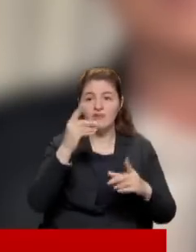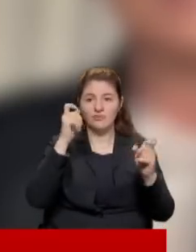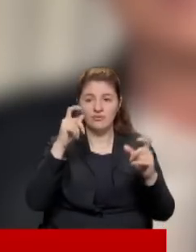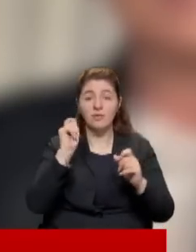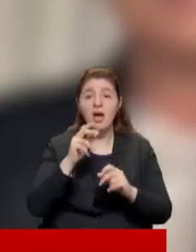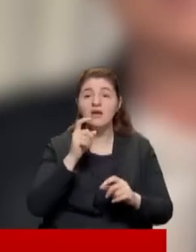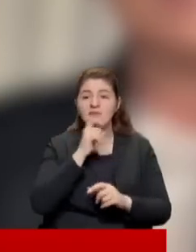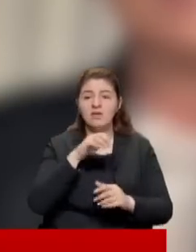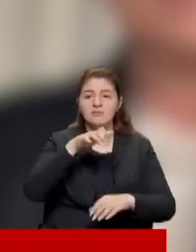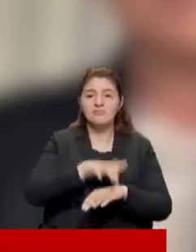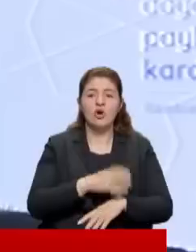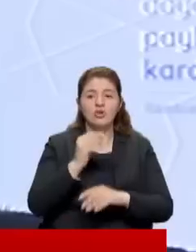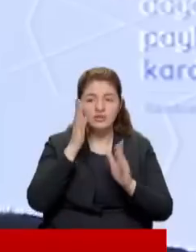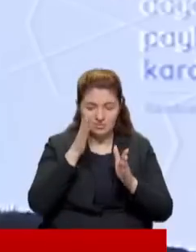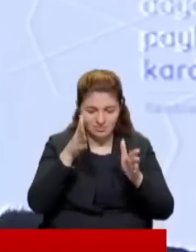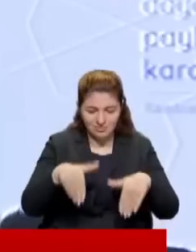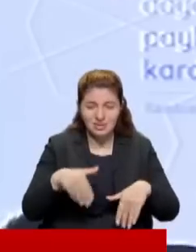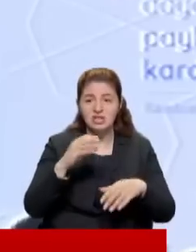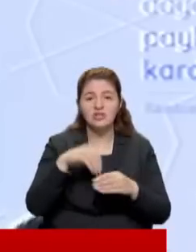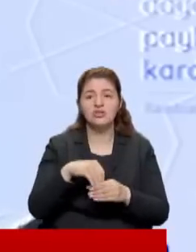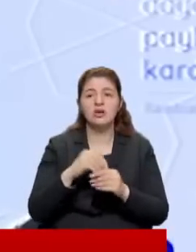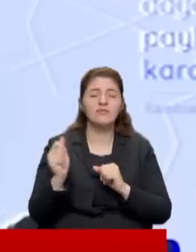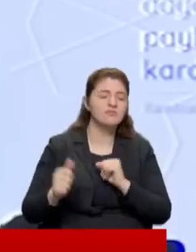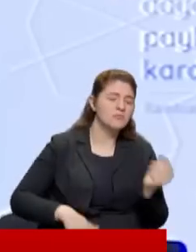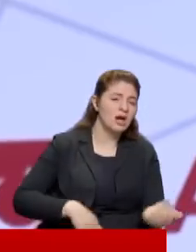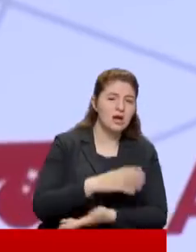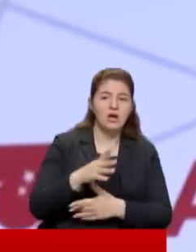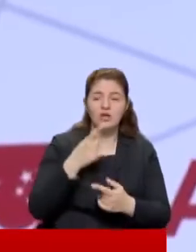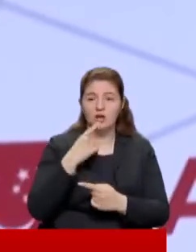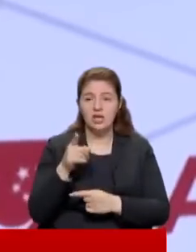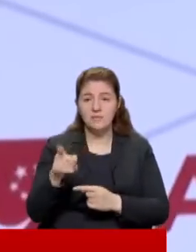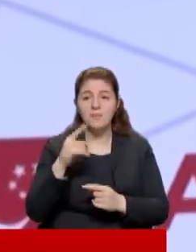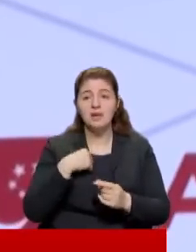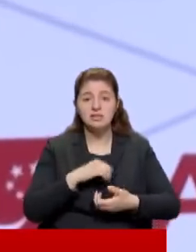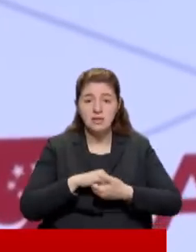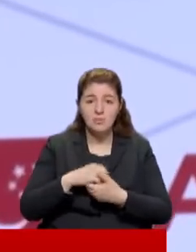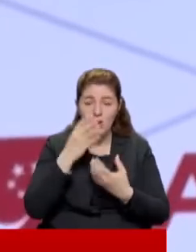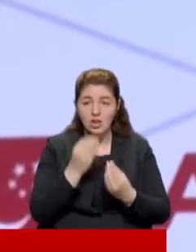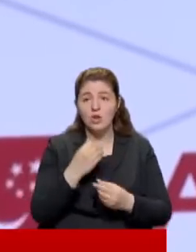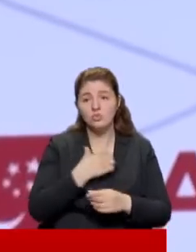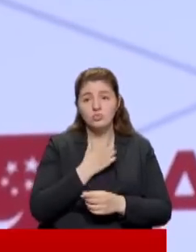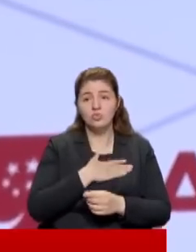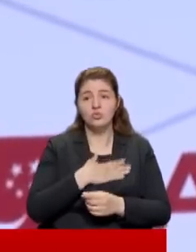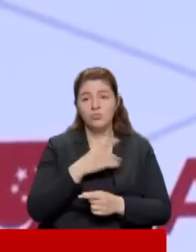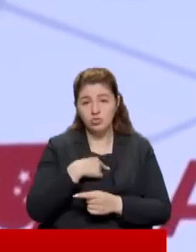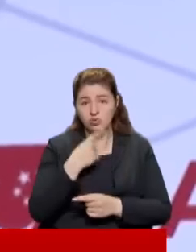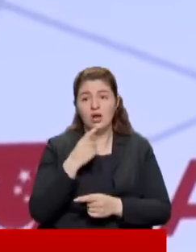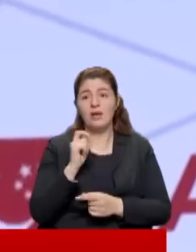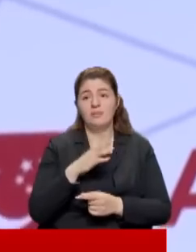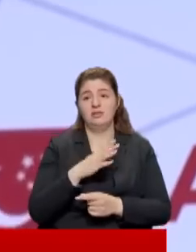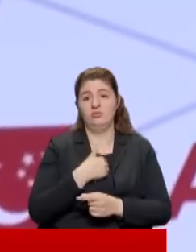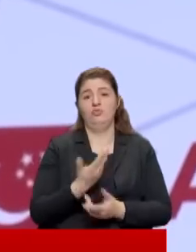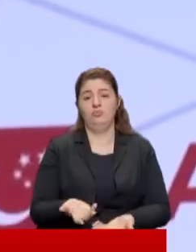çekilirken yanlışlıkla bastığı seccade üzerinden kopan fırtınaya dair sözleri. Ben samimi olarak üzgünüm. Bunu ifade